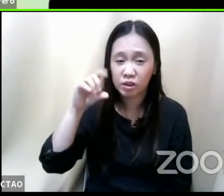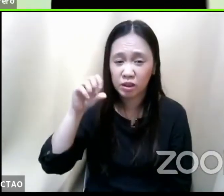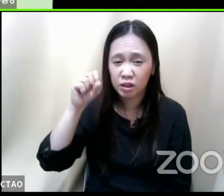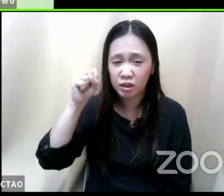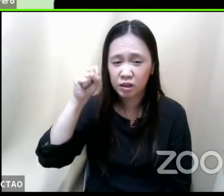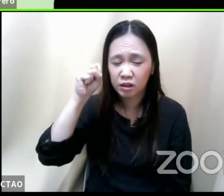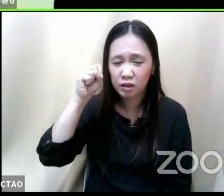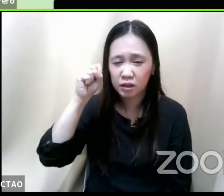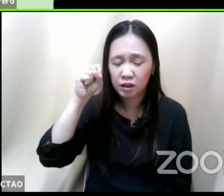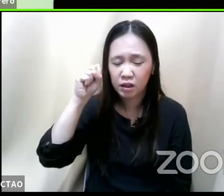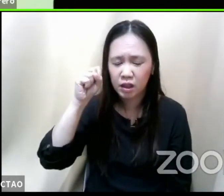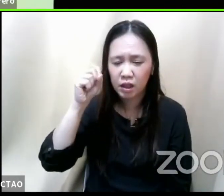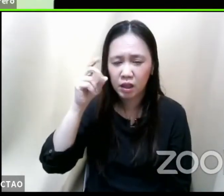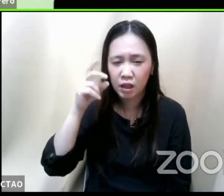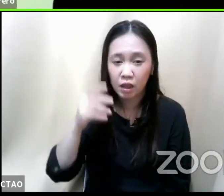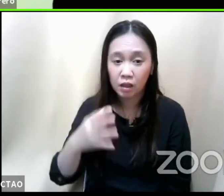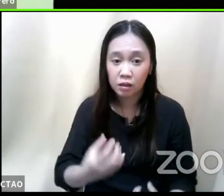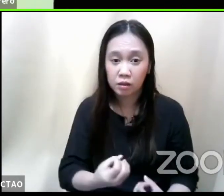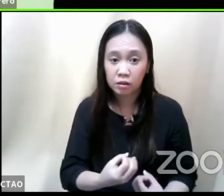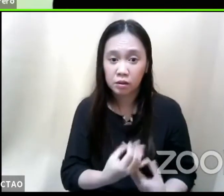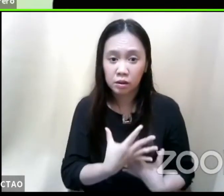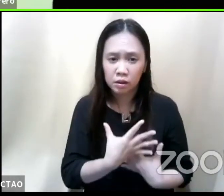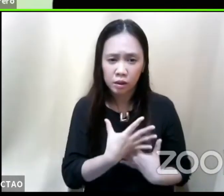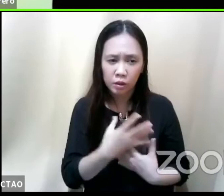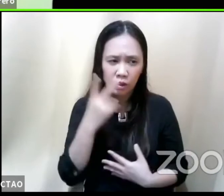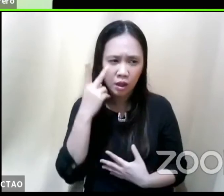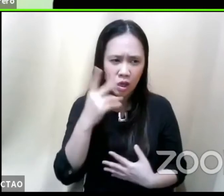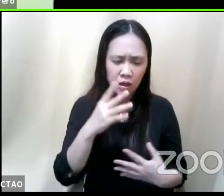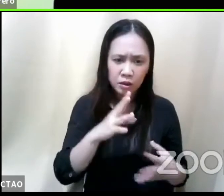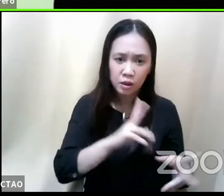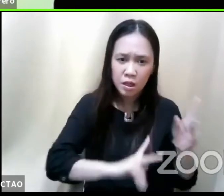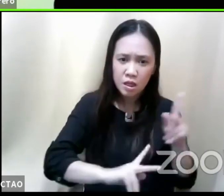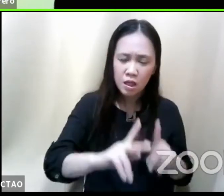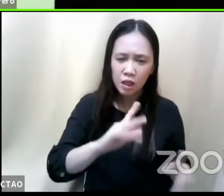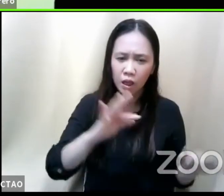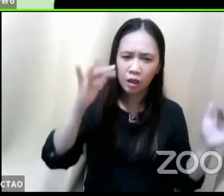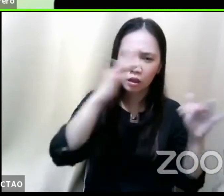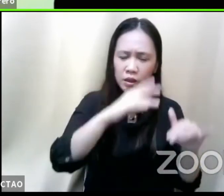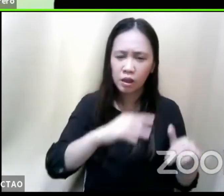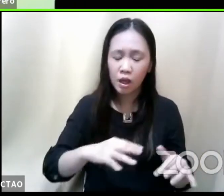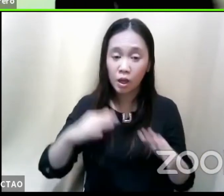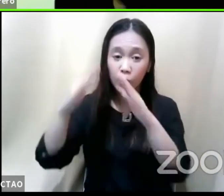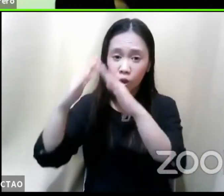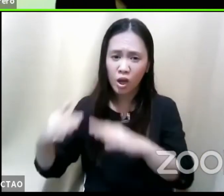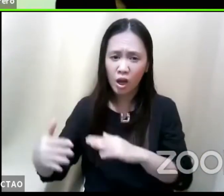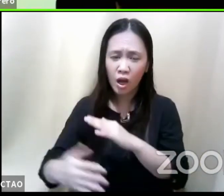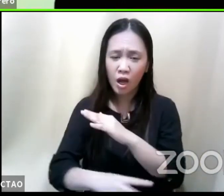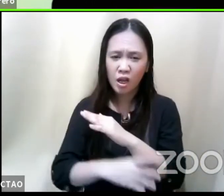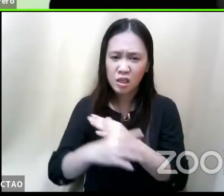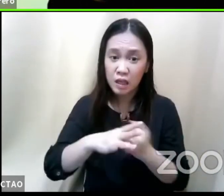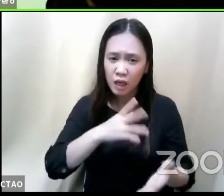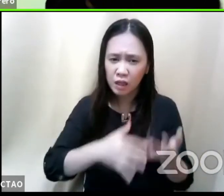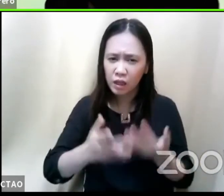niya, nagkagulo mga tao one time po dito sa amin. Nasunog po yung gilid ng bahay namin, nawala po